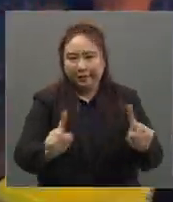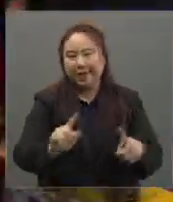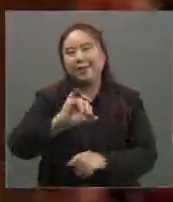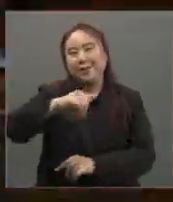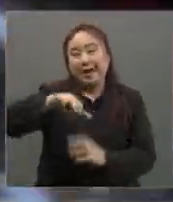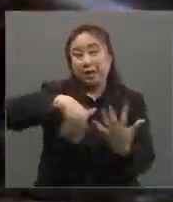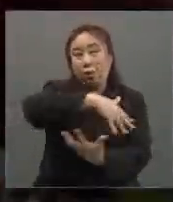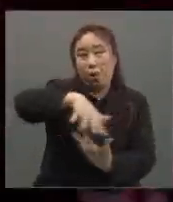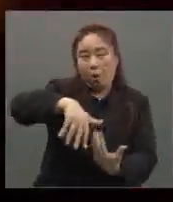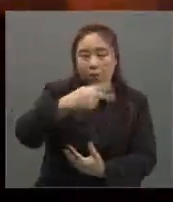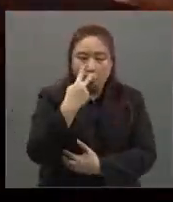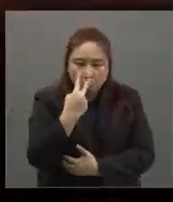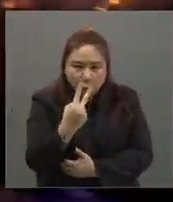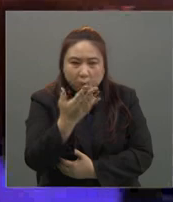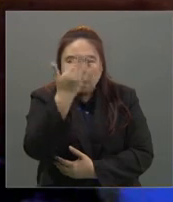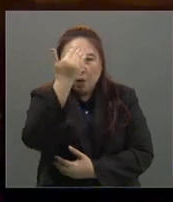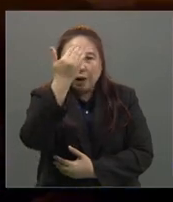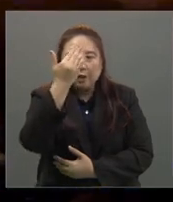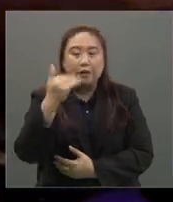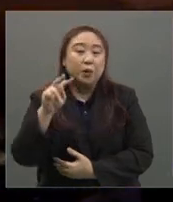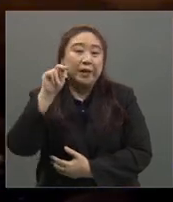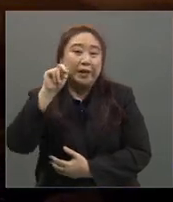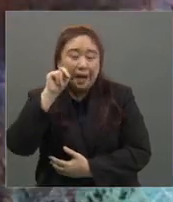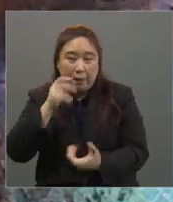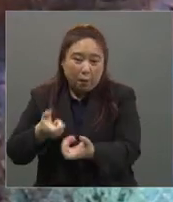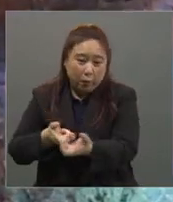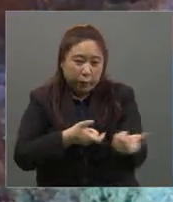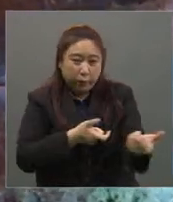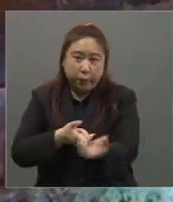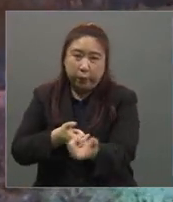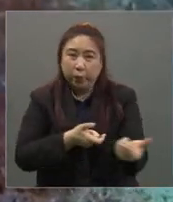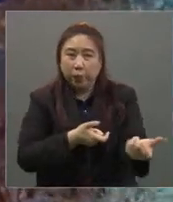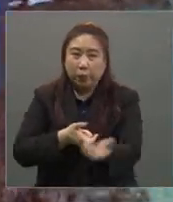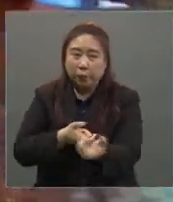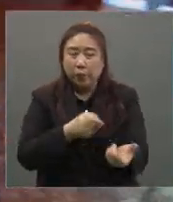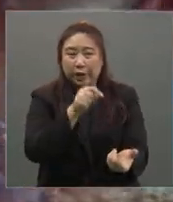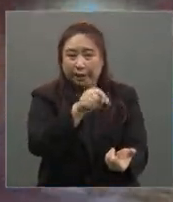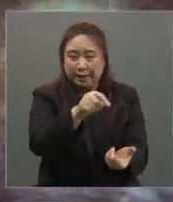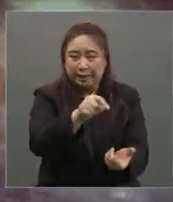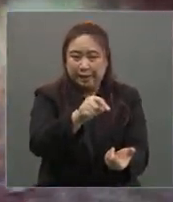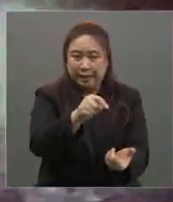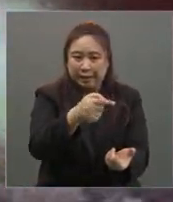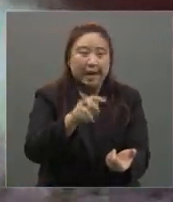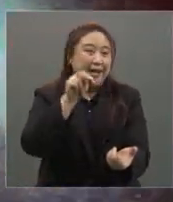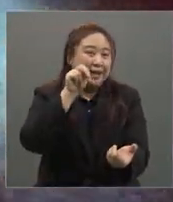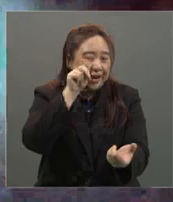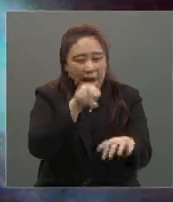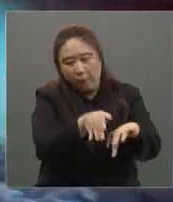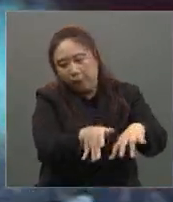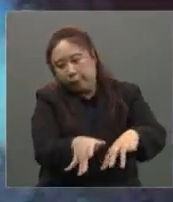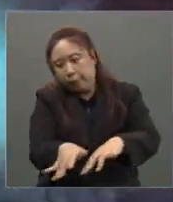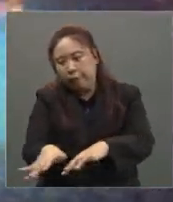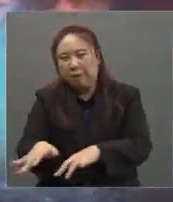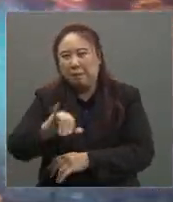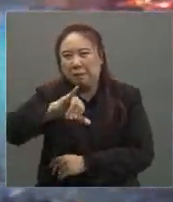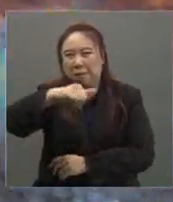ล้อมต่างๆด้วยพี่ป๋องเพราะว่าน้ำเวลาที่เขไปรดไฟที่มันกำลังจะโหมไหม้รุนแรงแบบนี้มันจะมีน้ำเไหลลงมาเก็กลัวว่าจะ